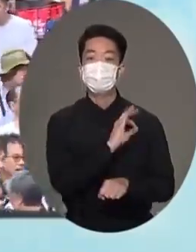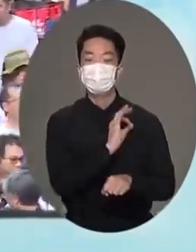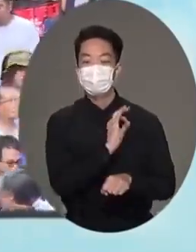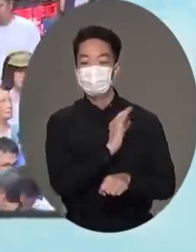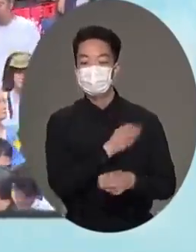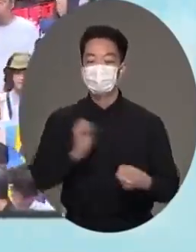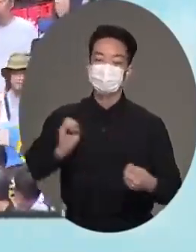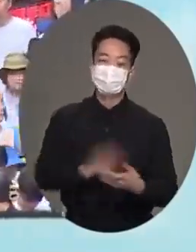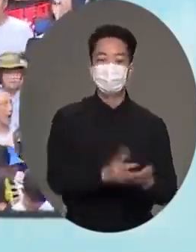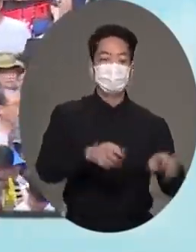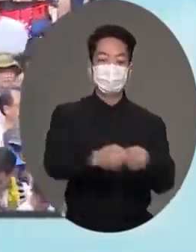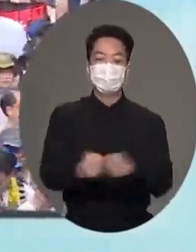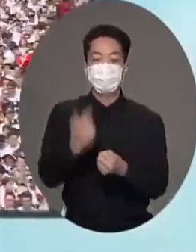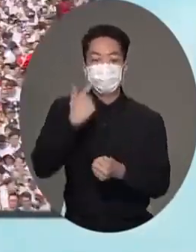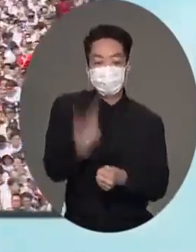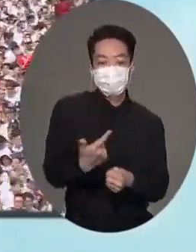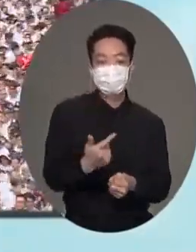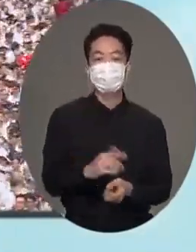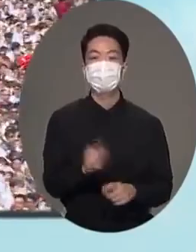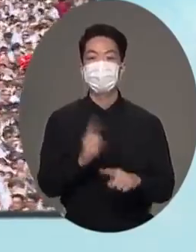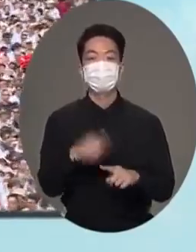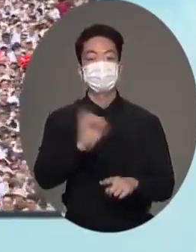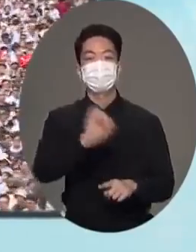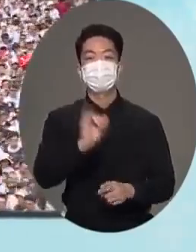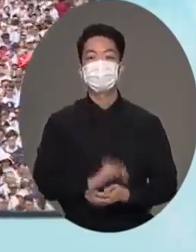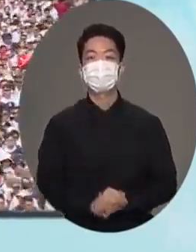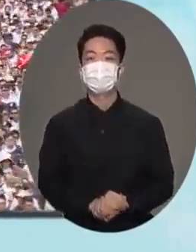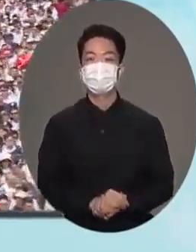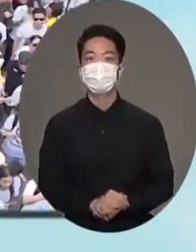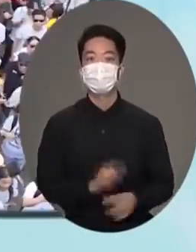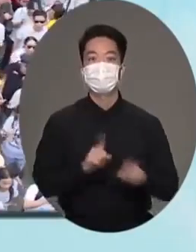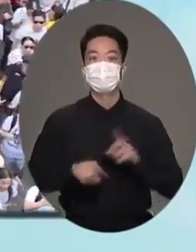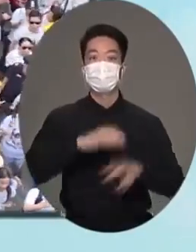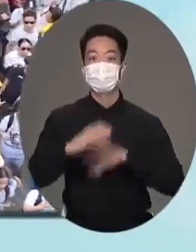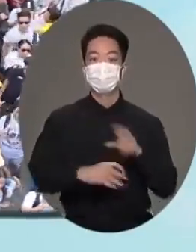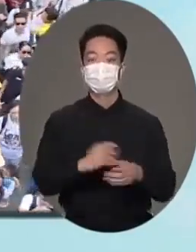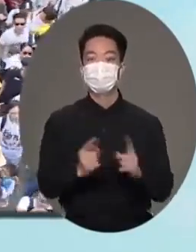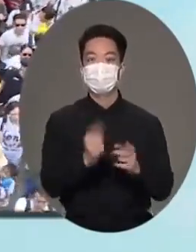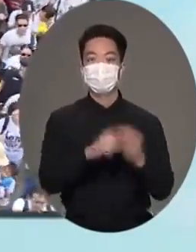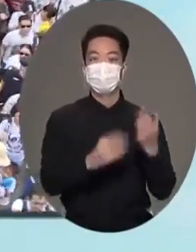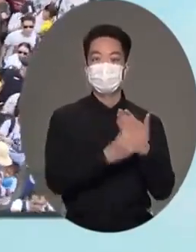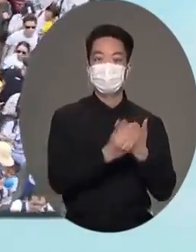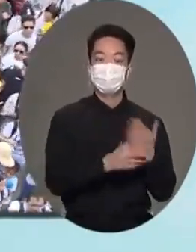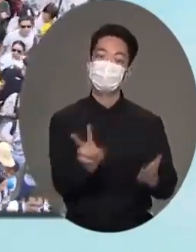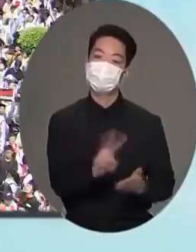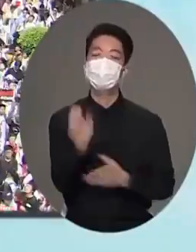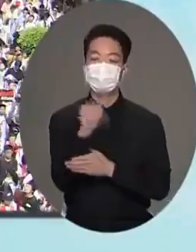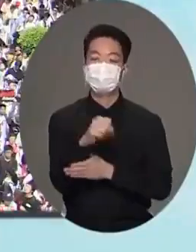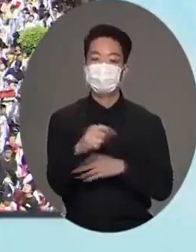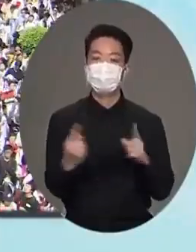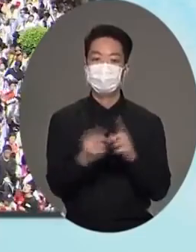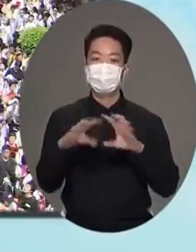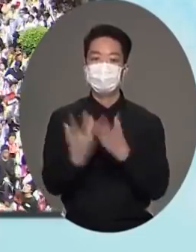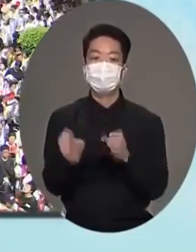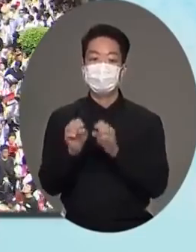击、影响、破坏，这些当然是不可以的。 行政会议成员叶国谦同样认为民阵解